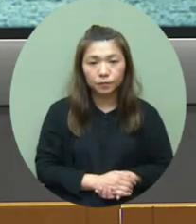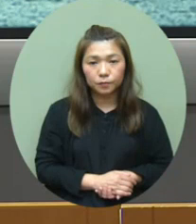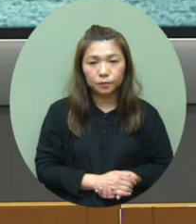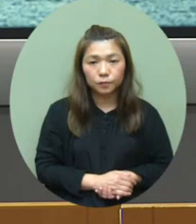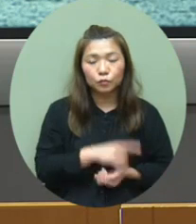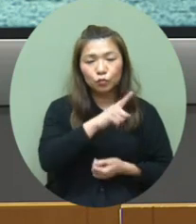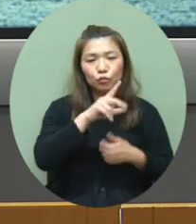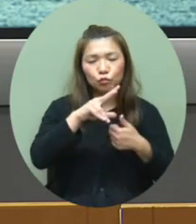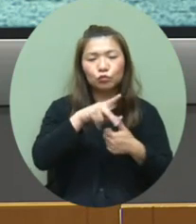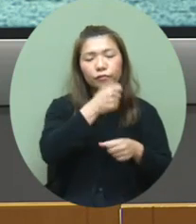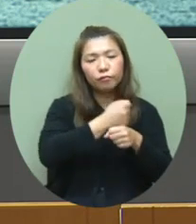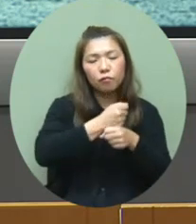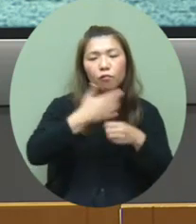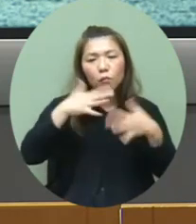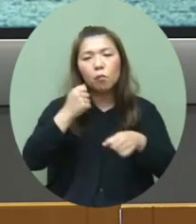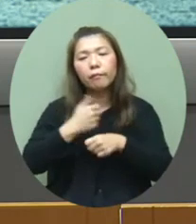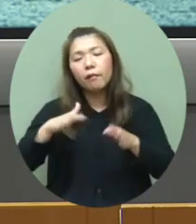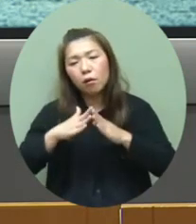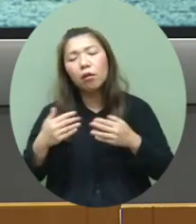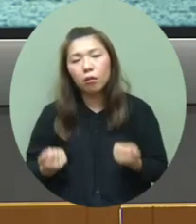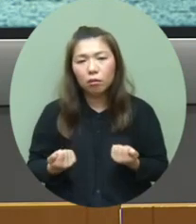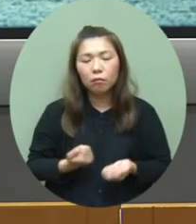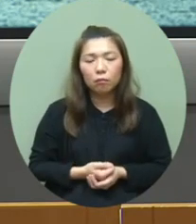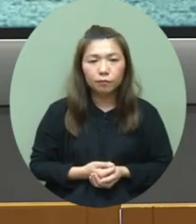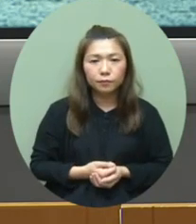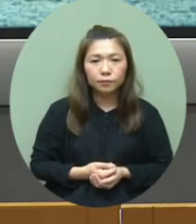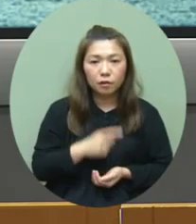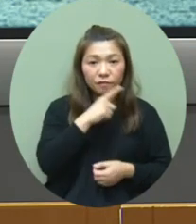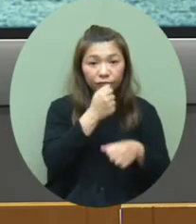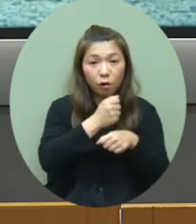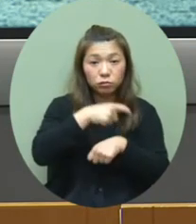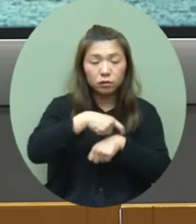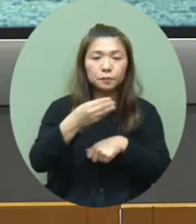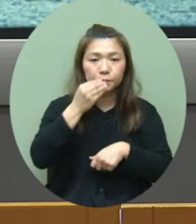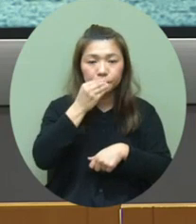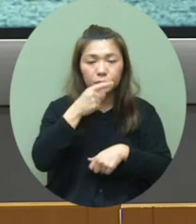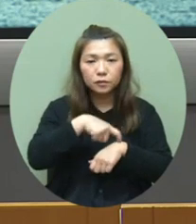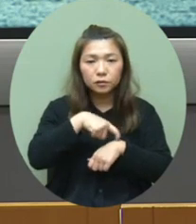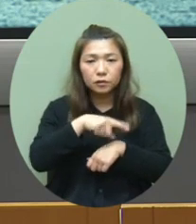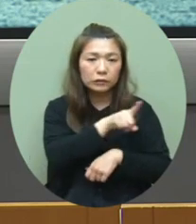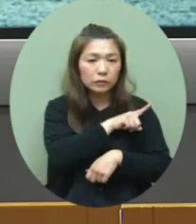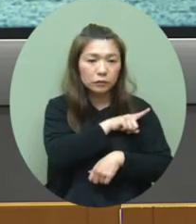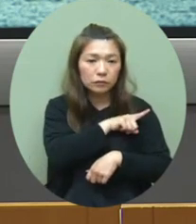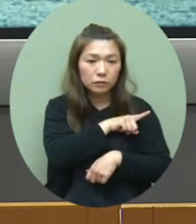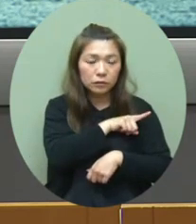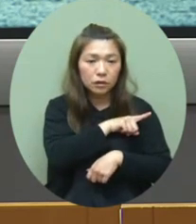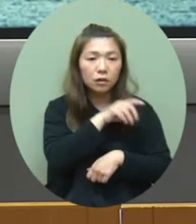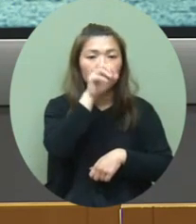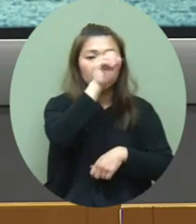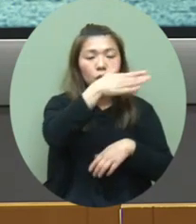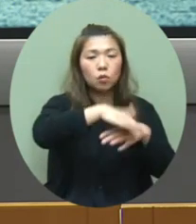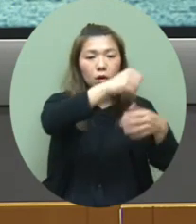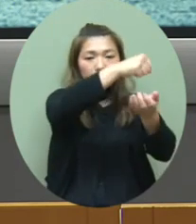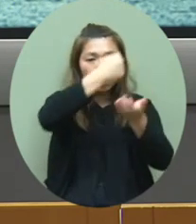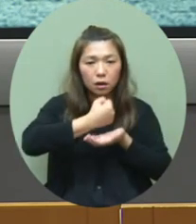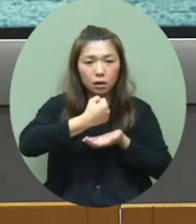佢主要都係翻工放工啦嚇。咁有好多時如果翻工嗰時食嘢，就會自己即係嗌外賣啊，